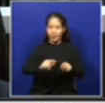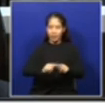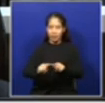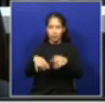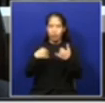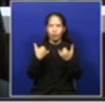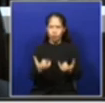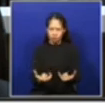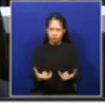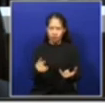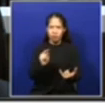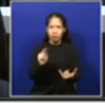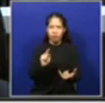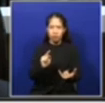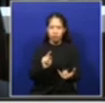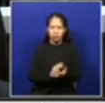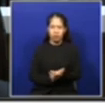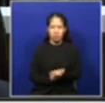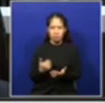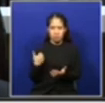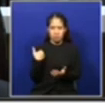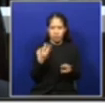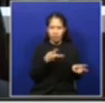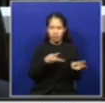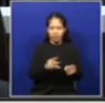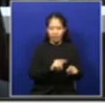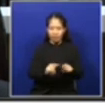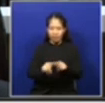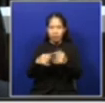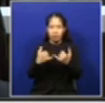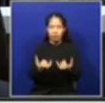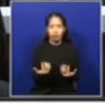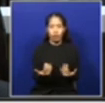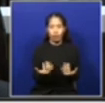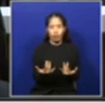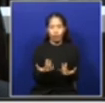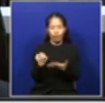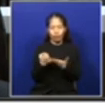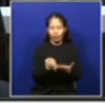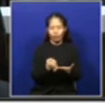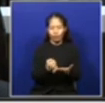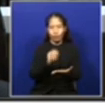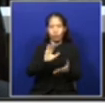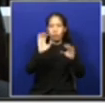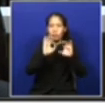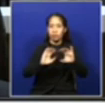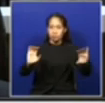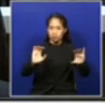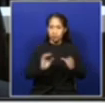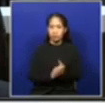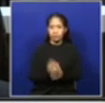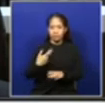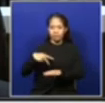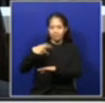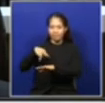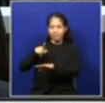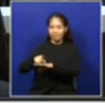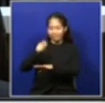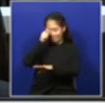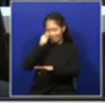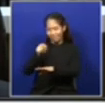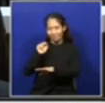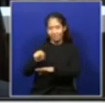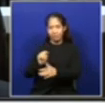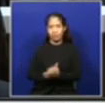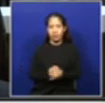หล่นจากมาตรการดังกล่าวนี้กำลังรอการช่วยเหลือจากภาครัฐบาลท่านประธานที่เคารพครับม